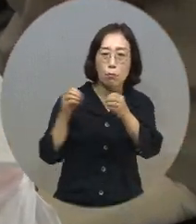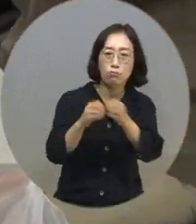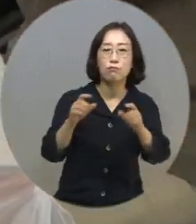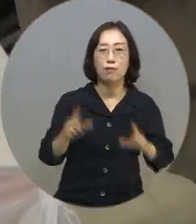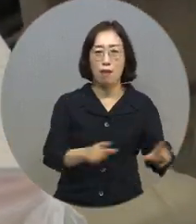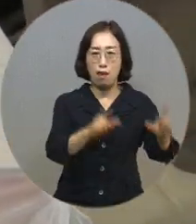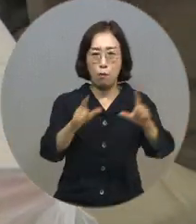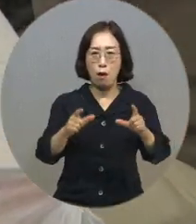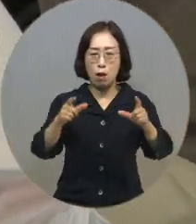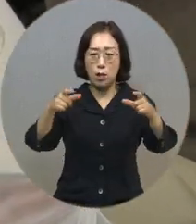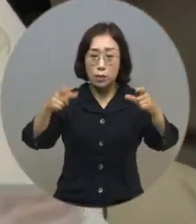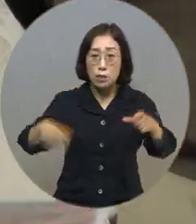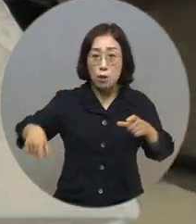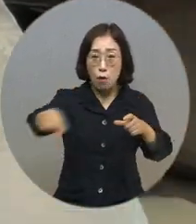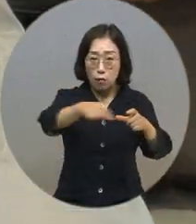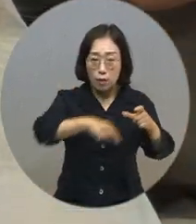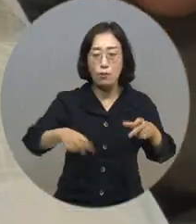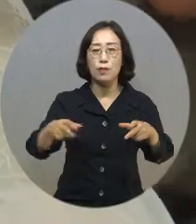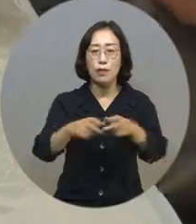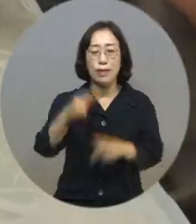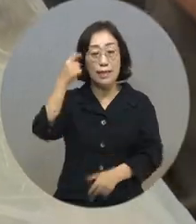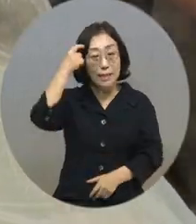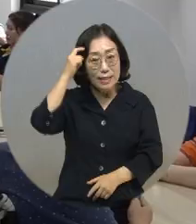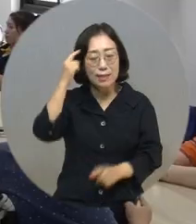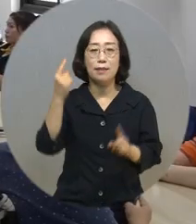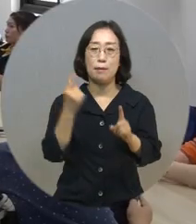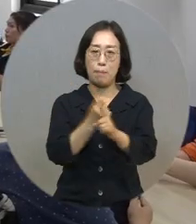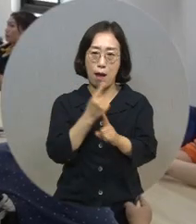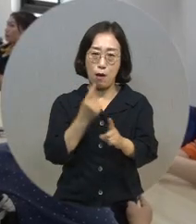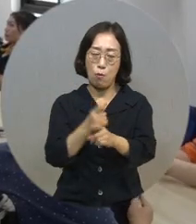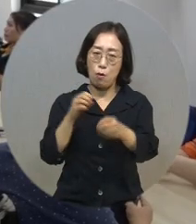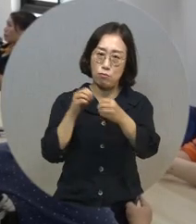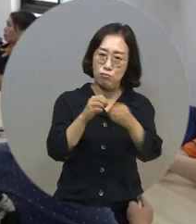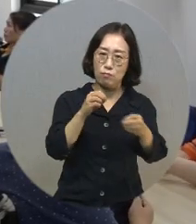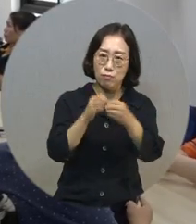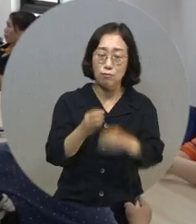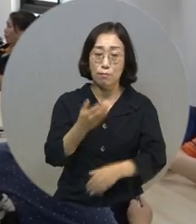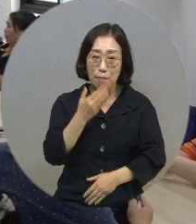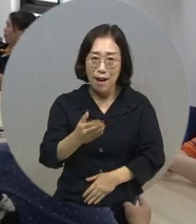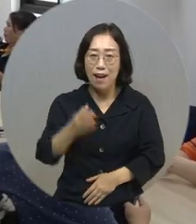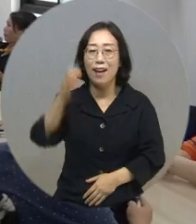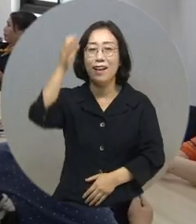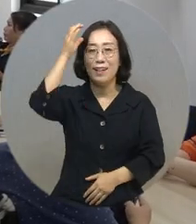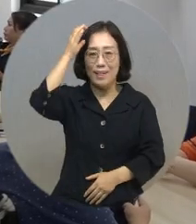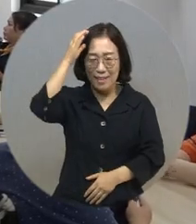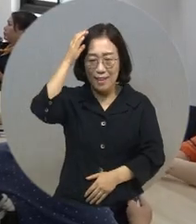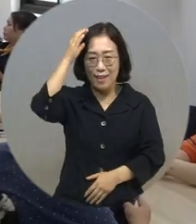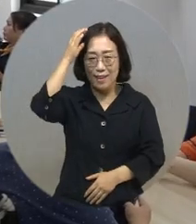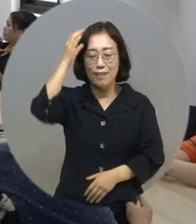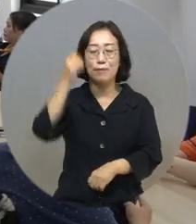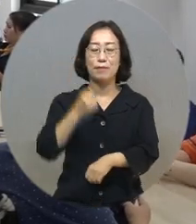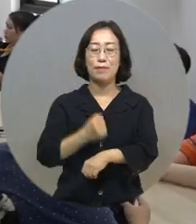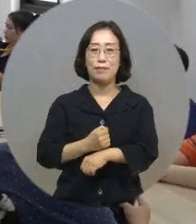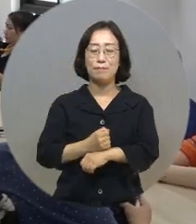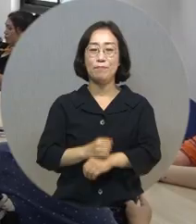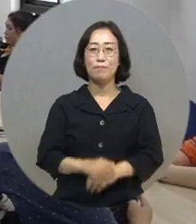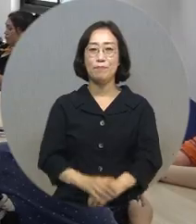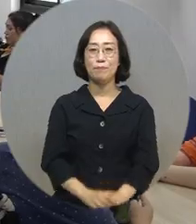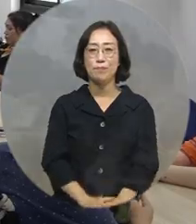지역 사회에 진정한 장애 인식의 변화를 끌어낼 수 있길 기대합니다 복지 경기방송